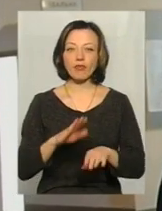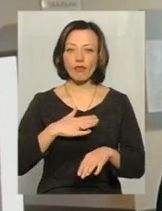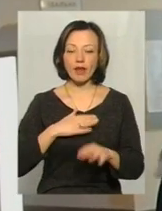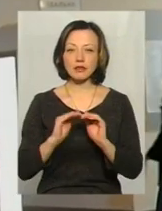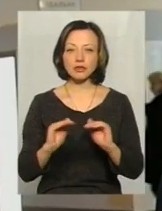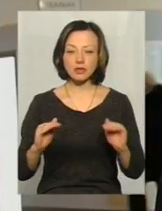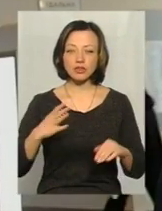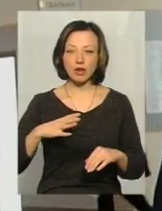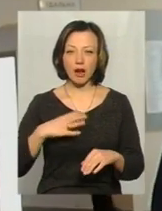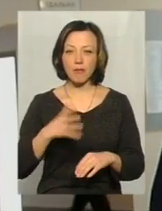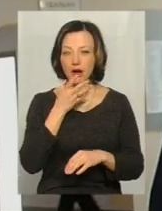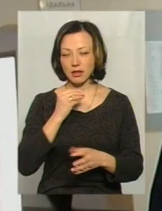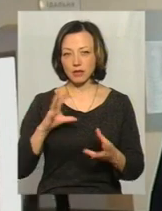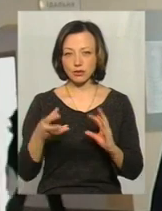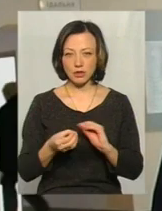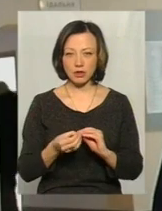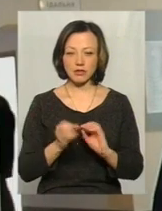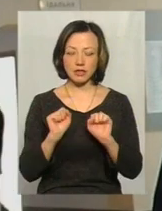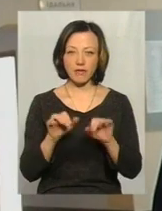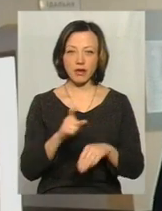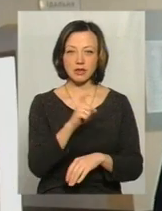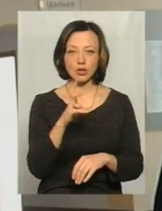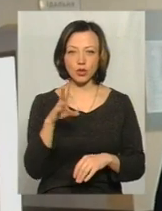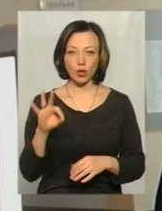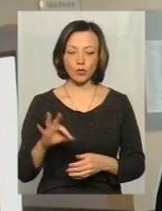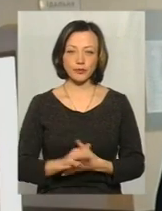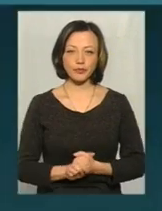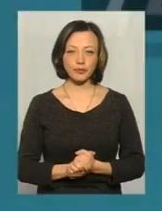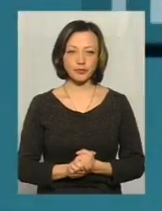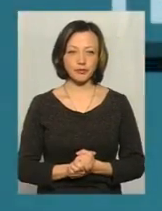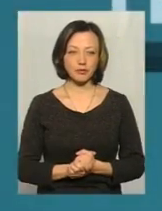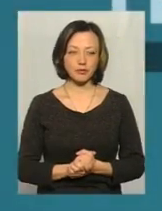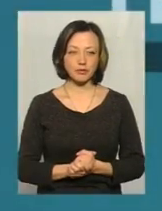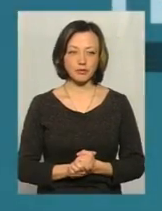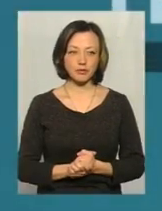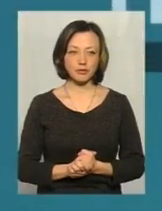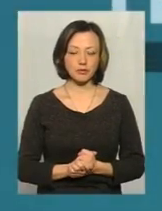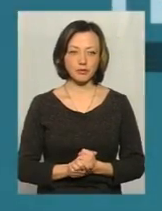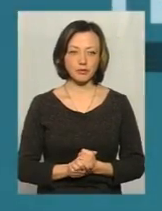ми очікуємо гарних результатів при складанні зовнішнього незалежного оцінювання.